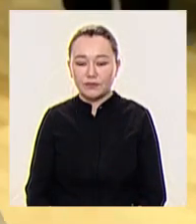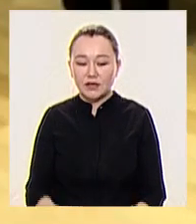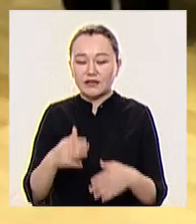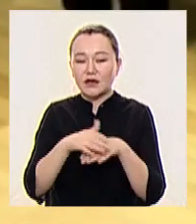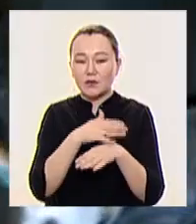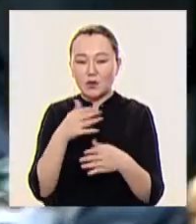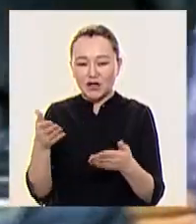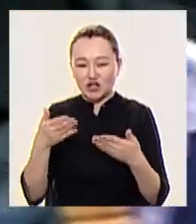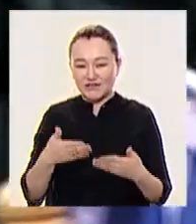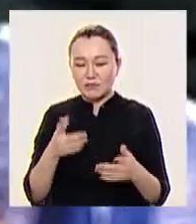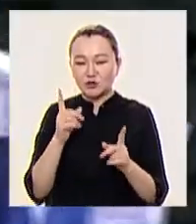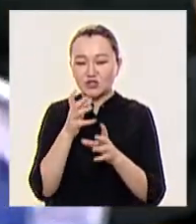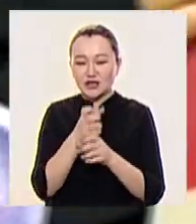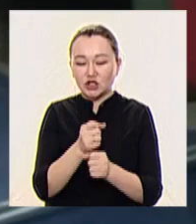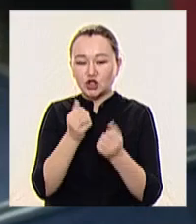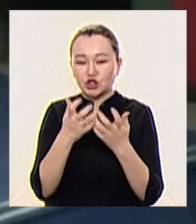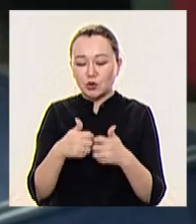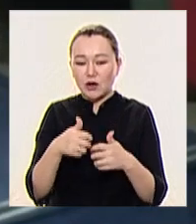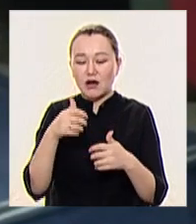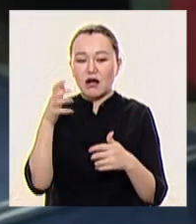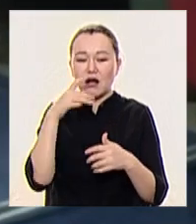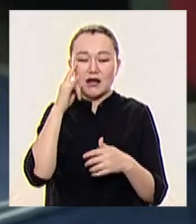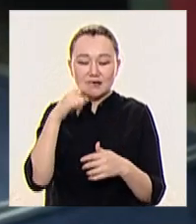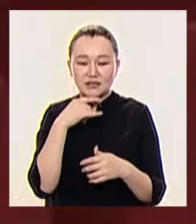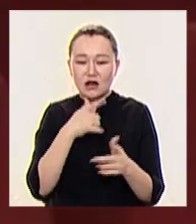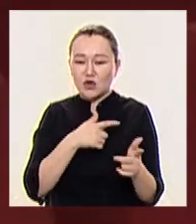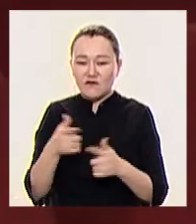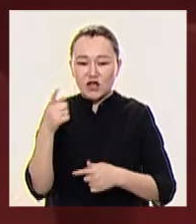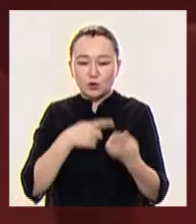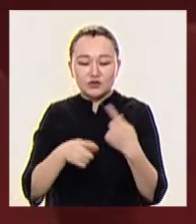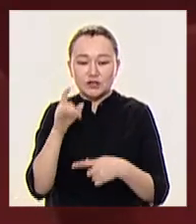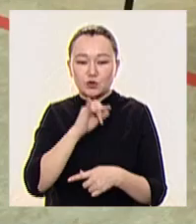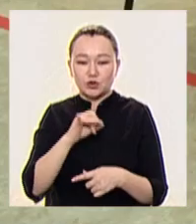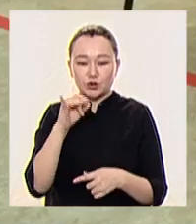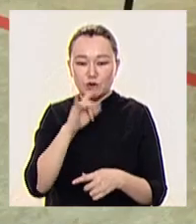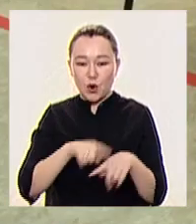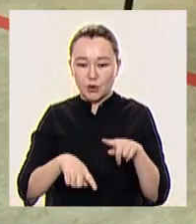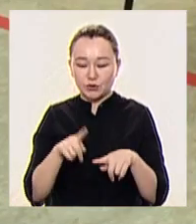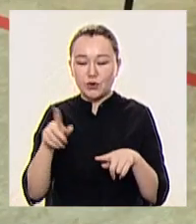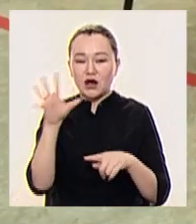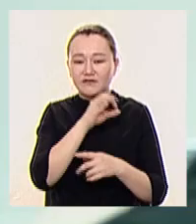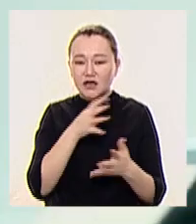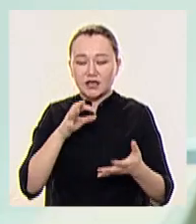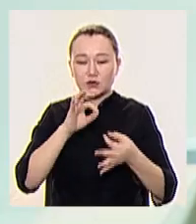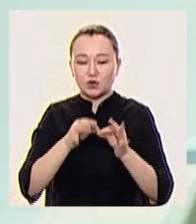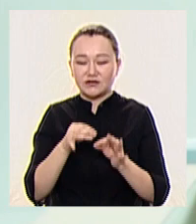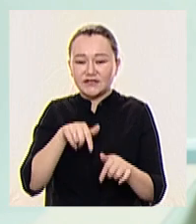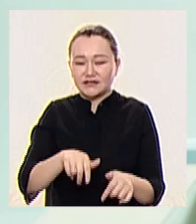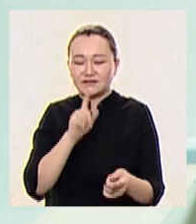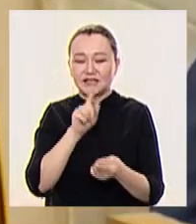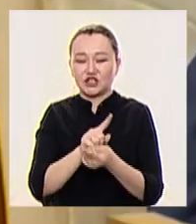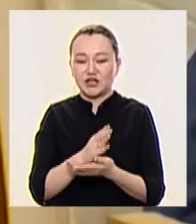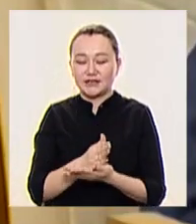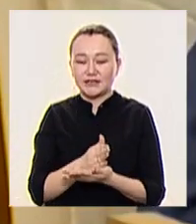Добро пожаловать! Почему сократилось число этнических казахов, готовых вернуться на историческую родину? С какими сложностями они тут